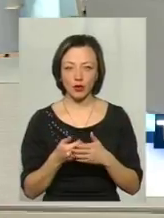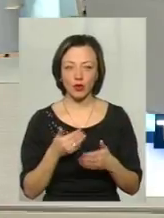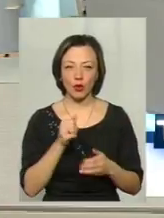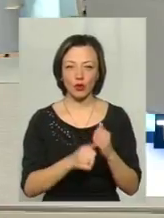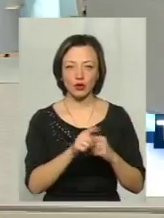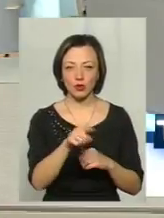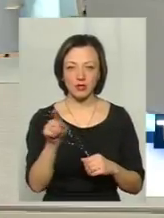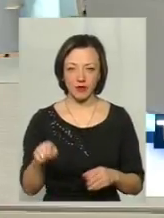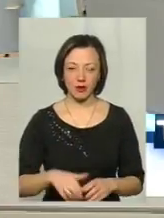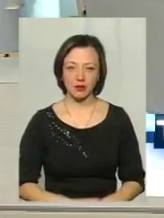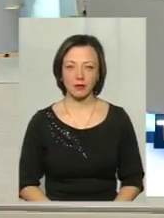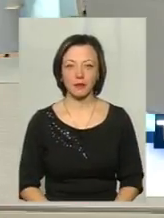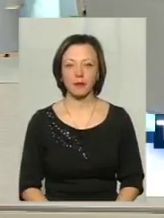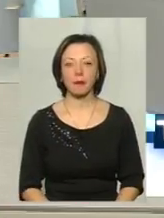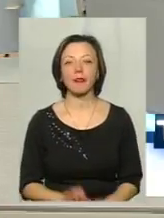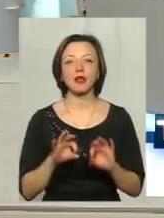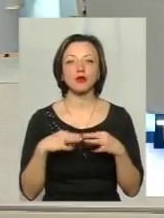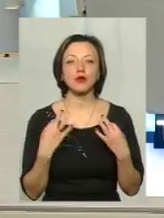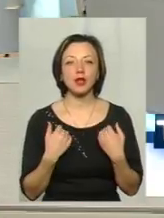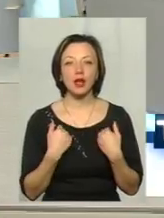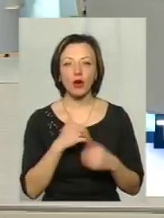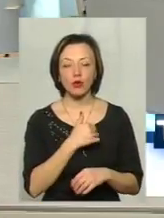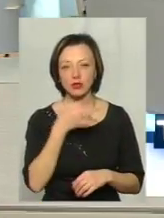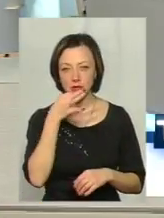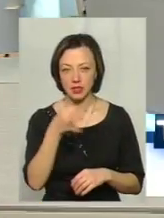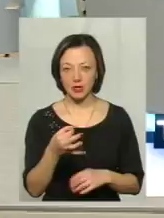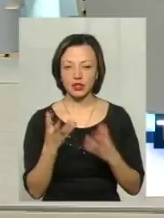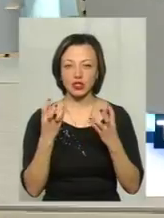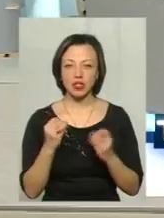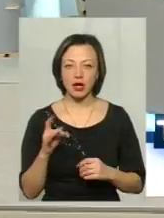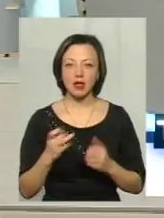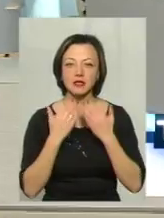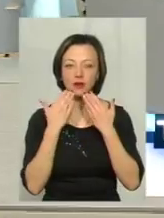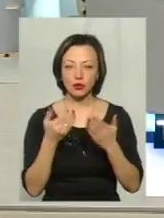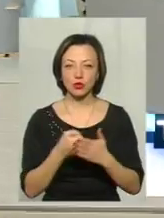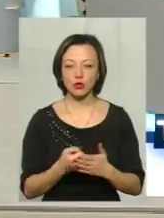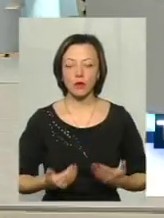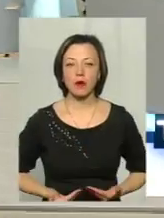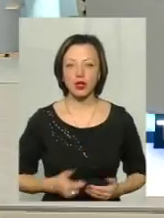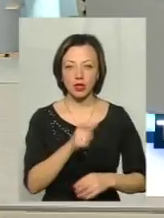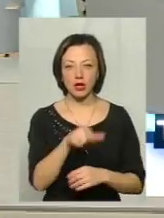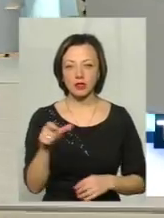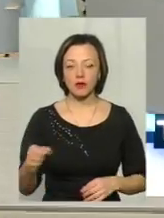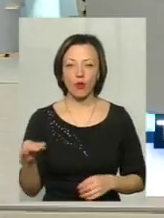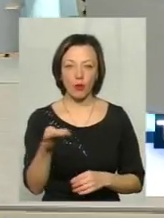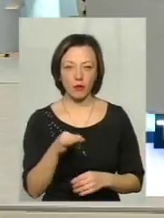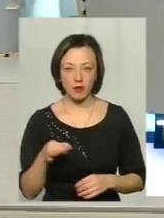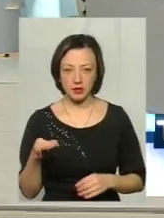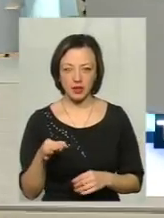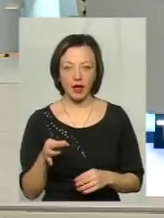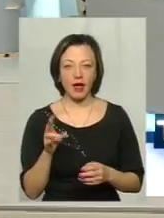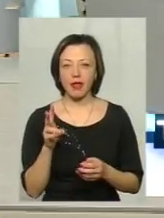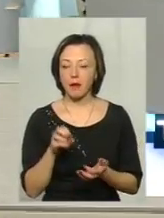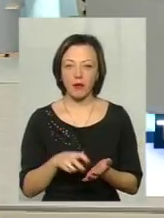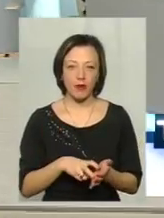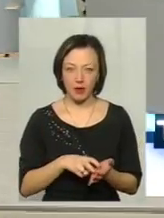вас. Дозвольте, ну я хочу сказати, що ще раз звернутися до мешканців області, не